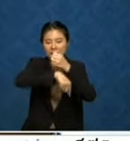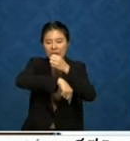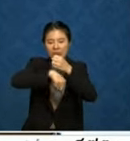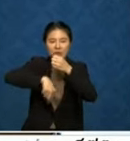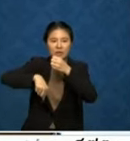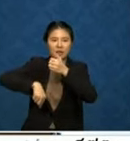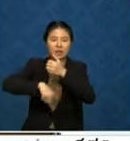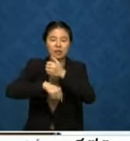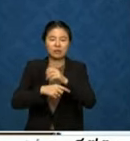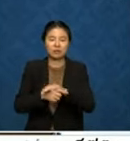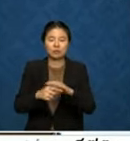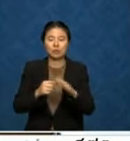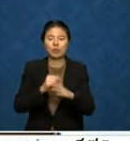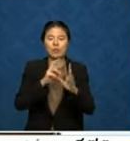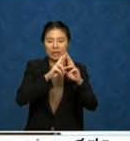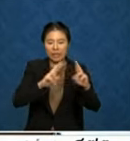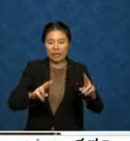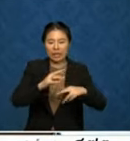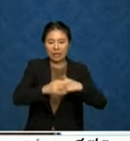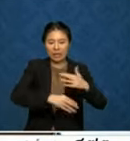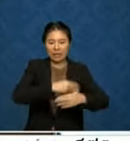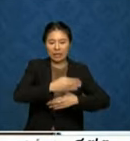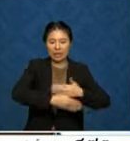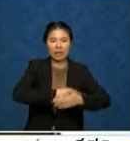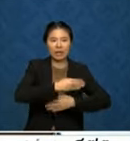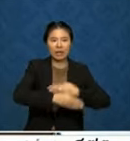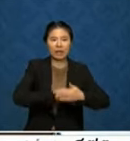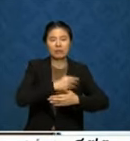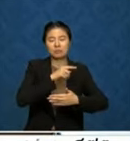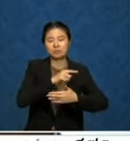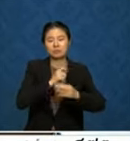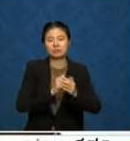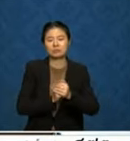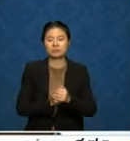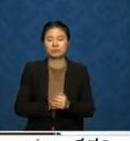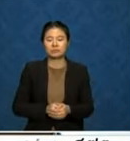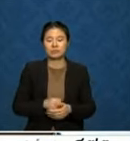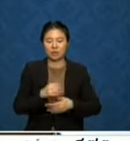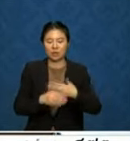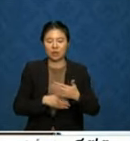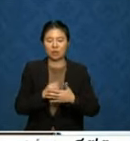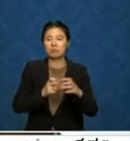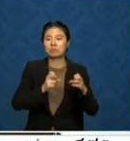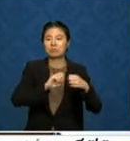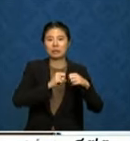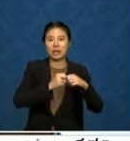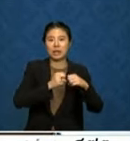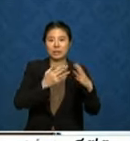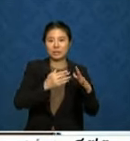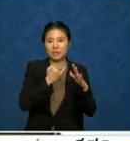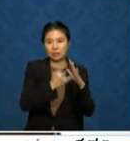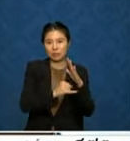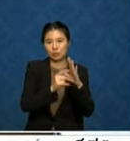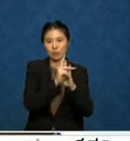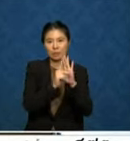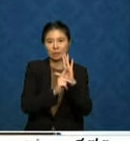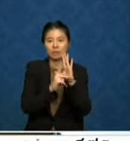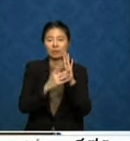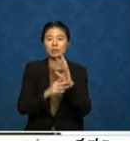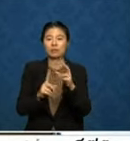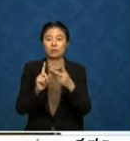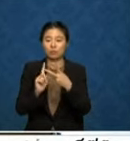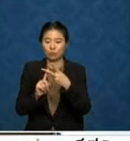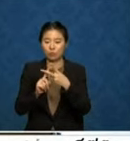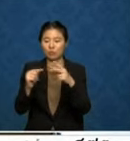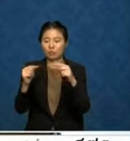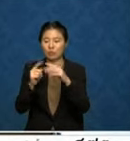ผู้บริโภคโดยตรงนะครับแบบนี้อาจจะไม่ค่อยมีปัญหาเท่าไหร่นะครับแต่แบบที่2นี่คือขายตรงแบบหลาย